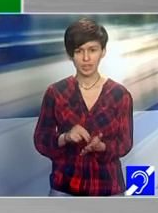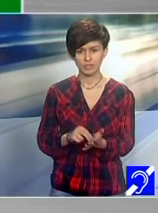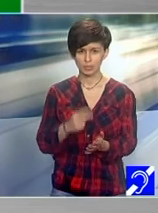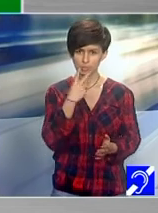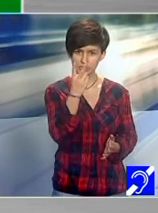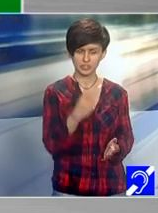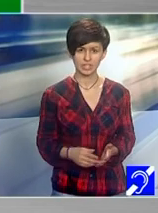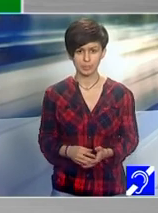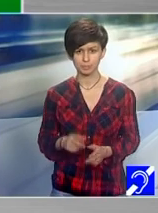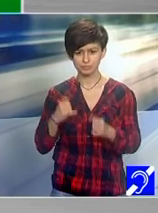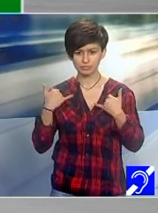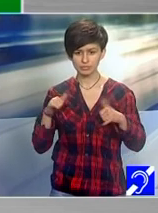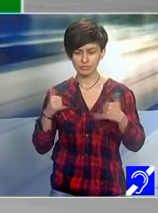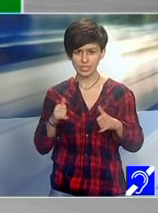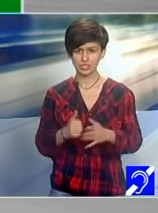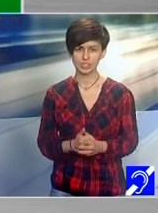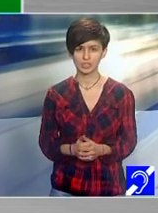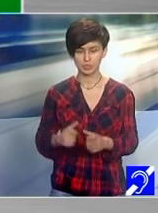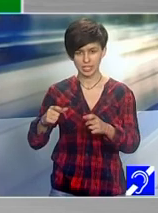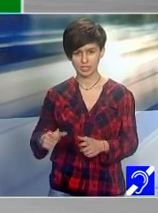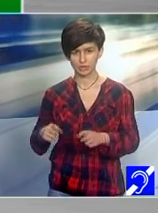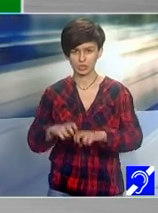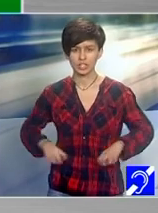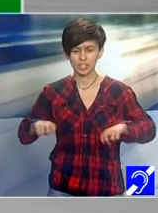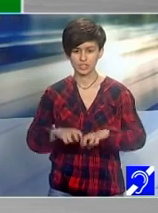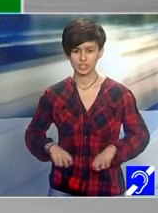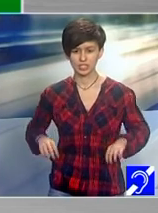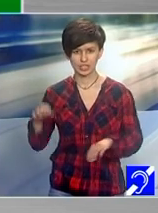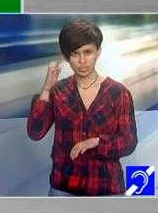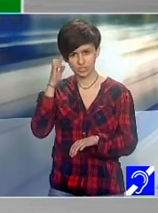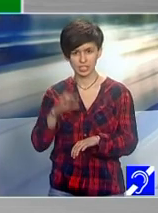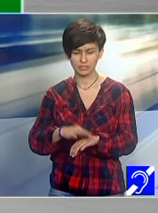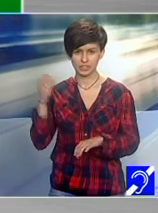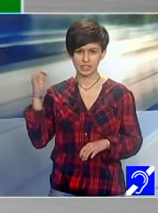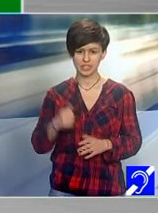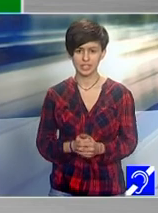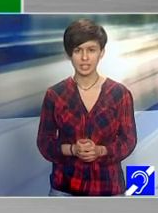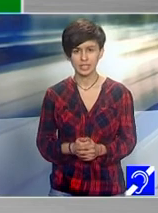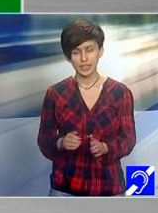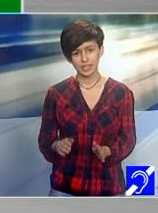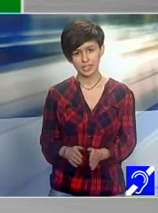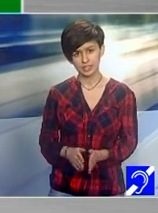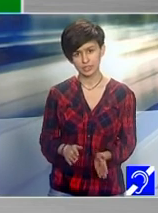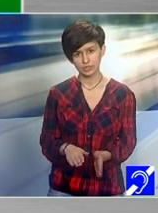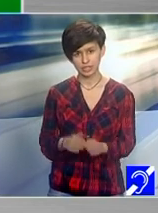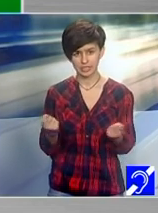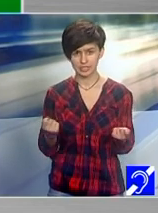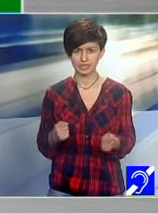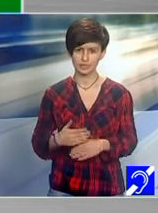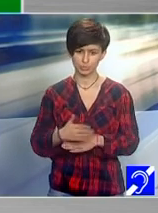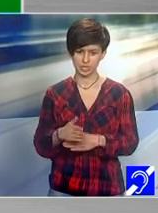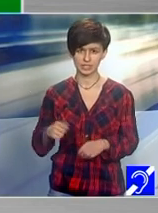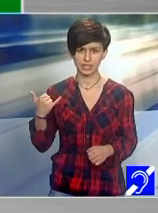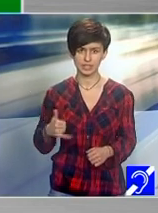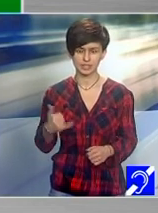al Cercetării, Inovării și Inventicii ProInvent, care, așa cum spuneam, și-a deschis porțile astăzi. Alături de noi